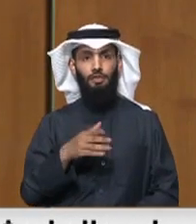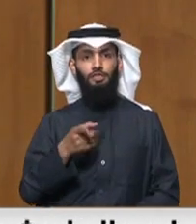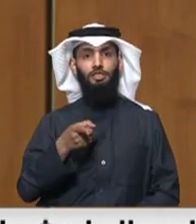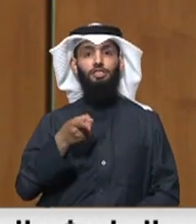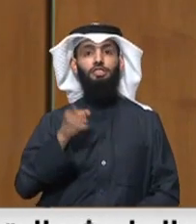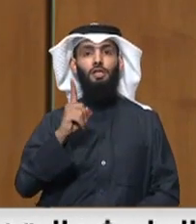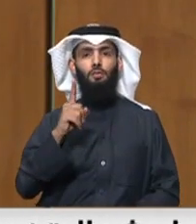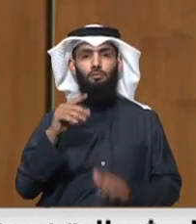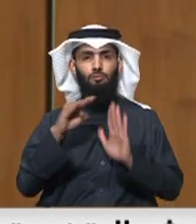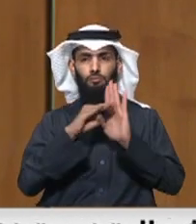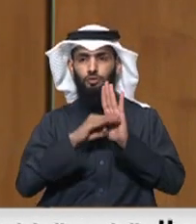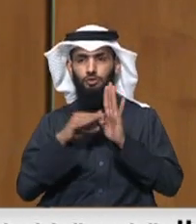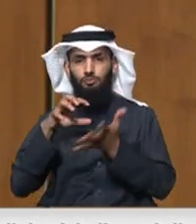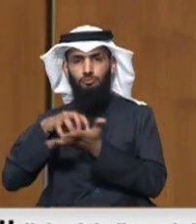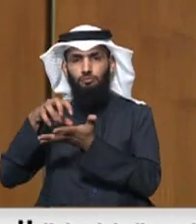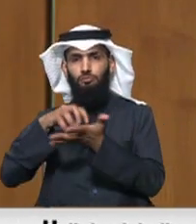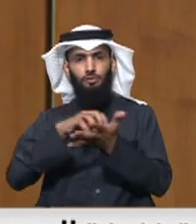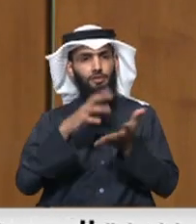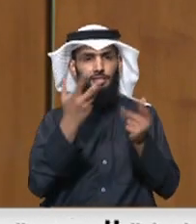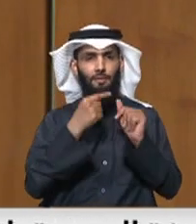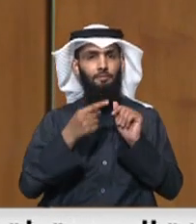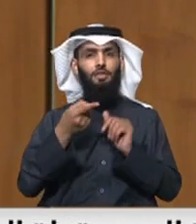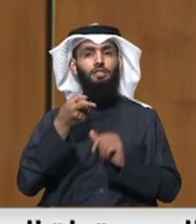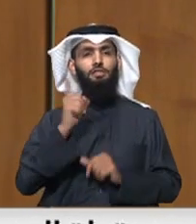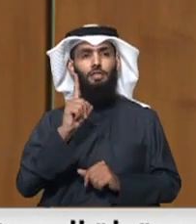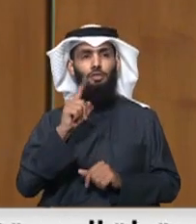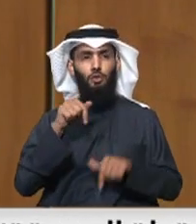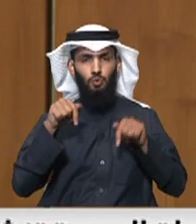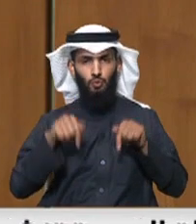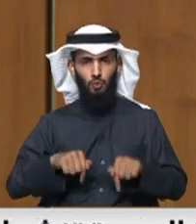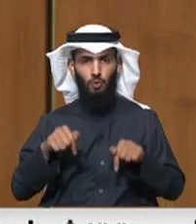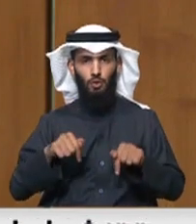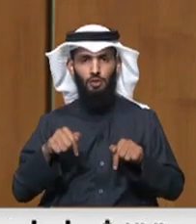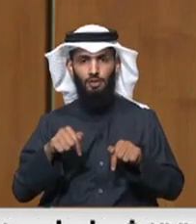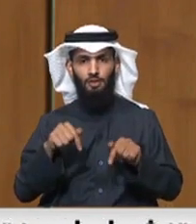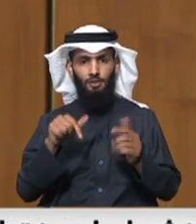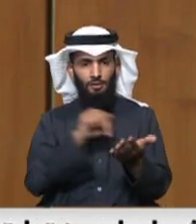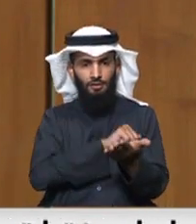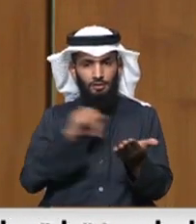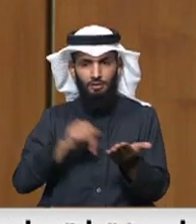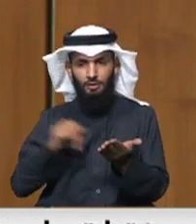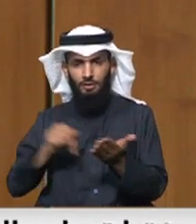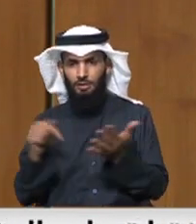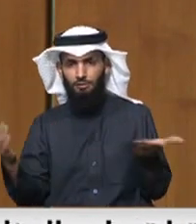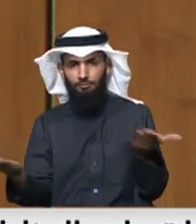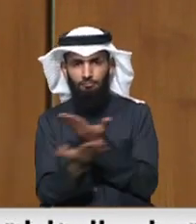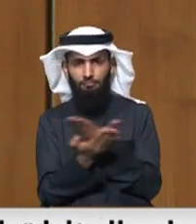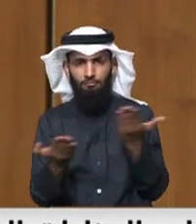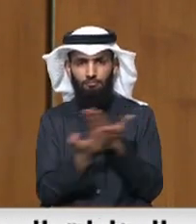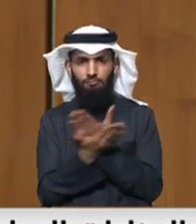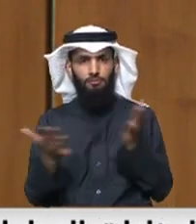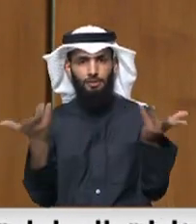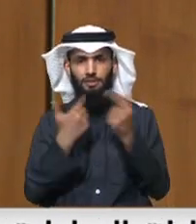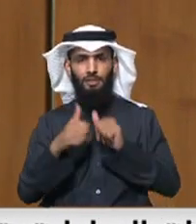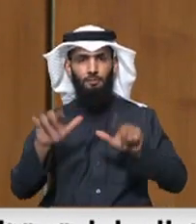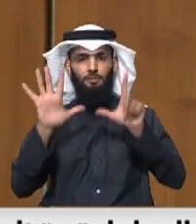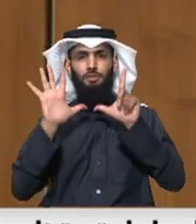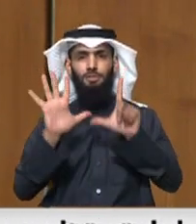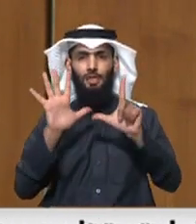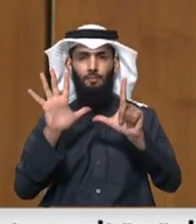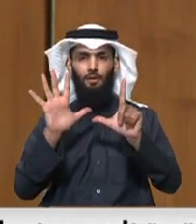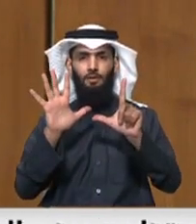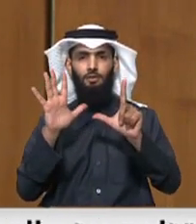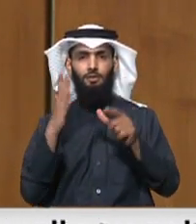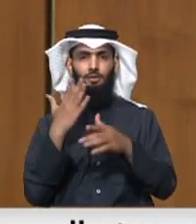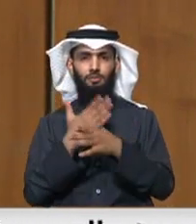مشروع، ووقعنا والحمد لله 7 مشاريع بعد أن تمت استكمال كافة الإجراءات